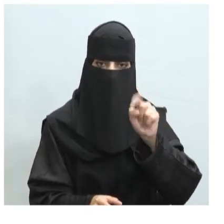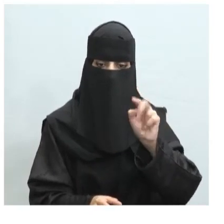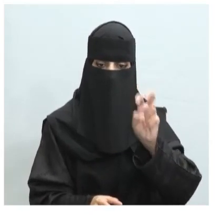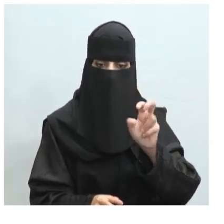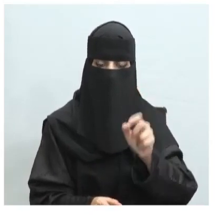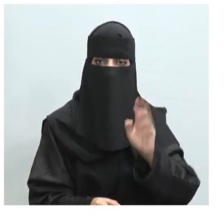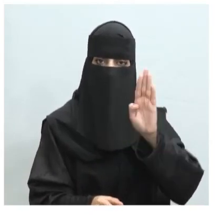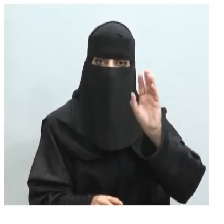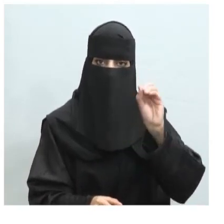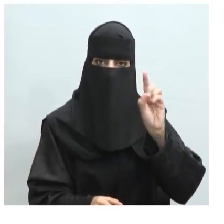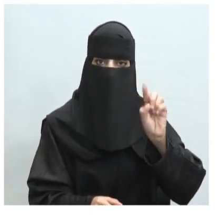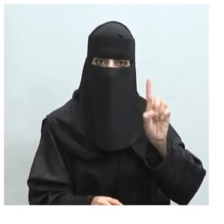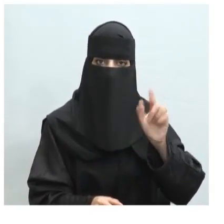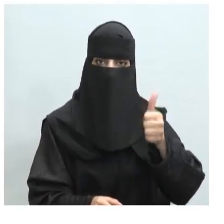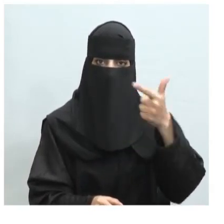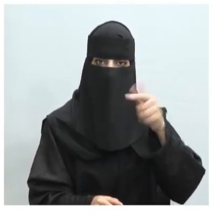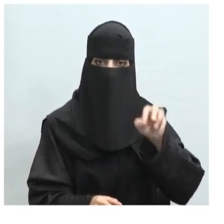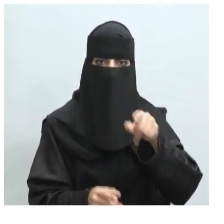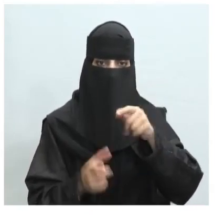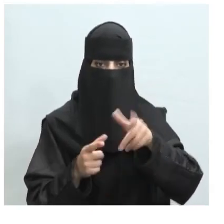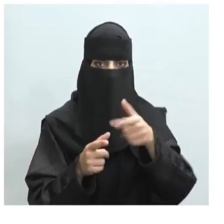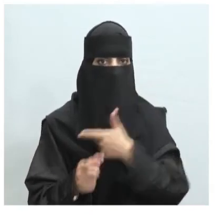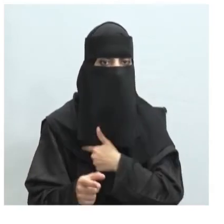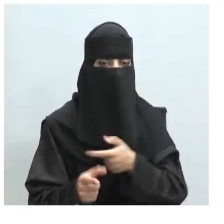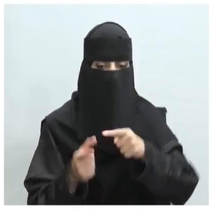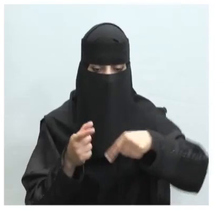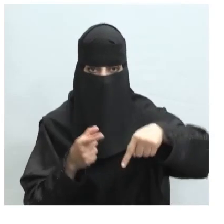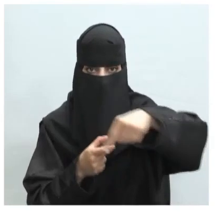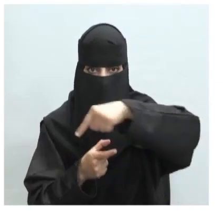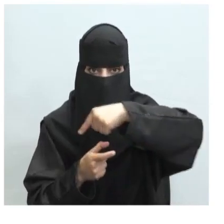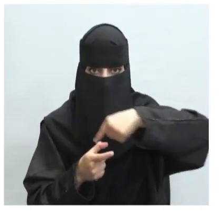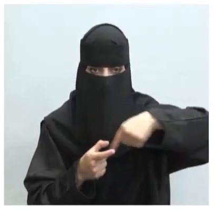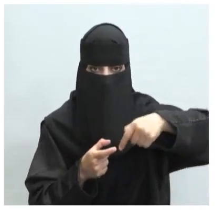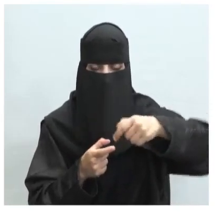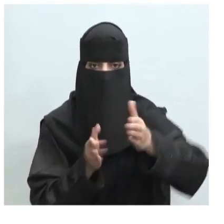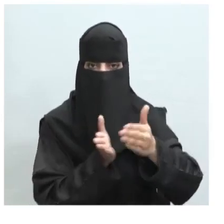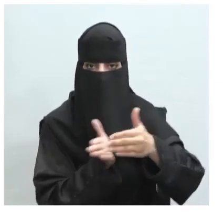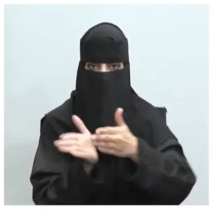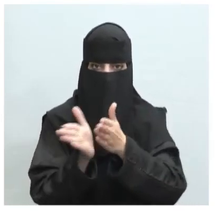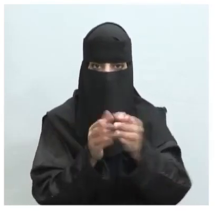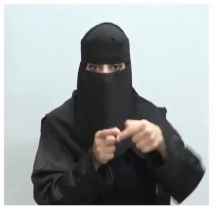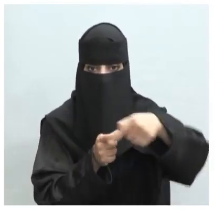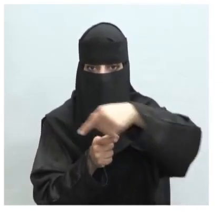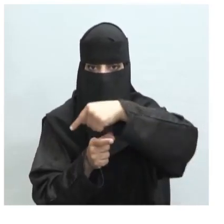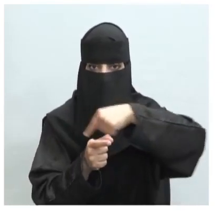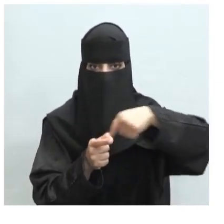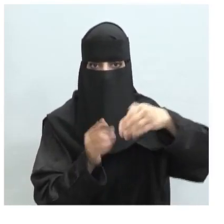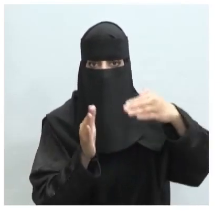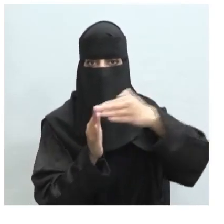الدائره الكهربائيه هي هو ذلك التيار الكهربائي الذي يسري في مسار مغلق